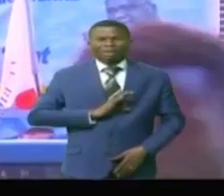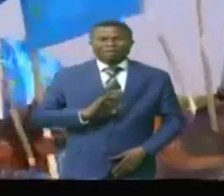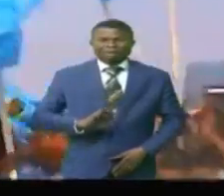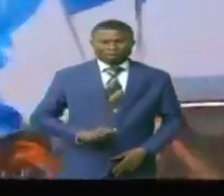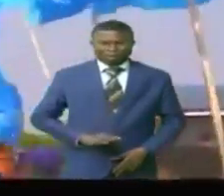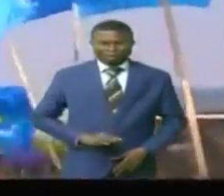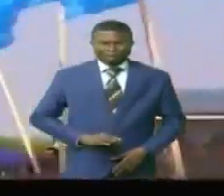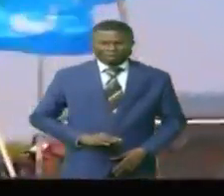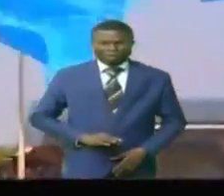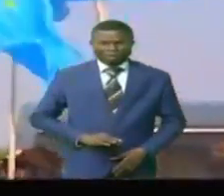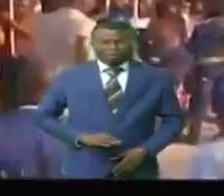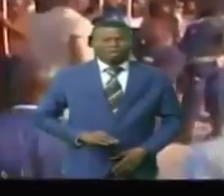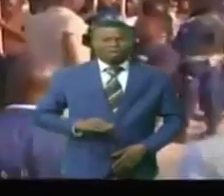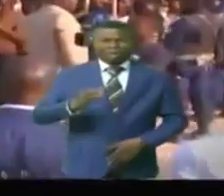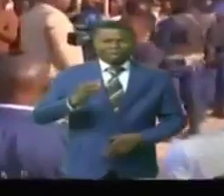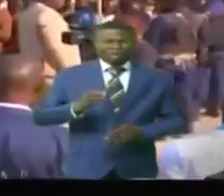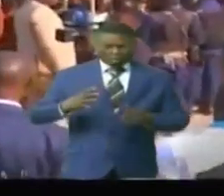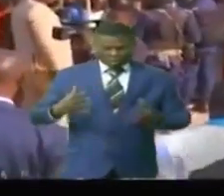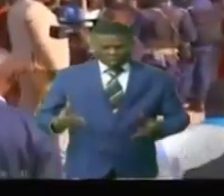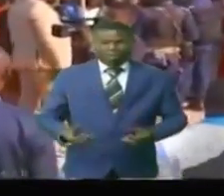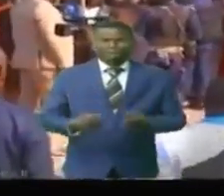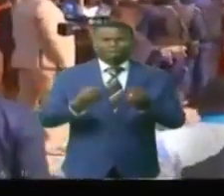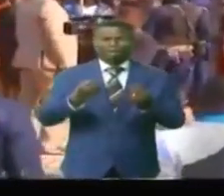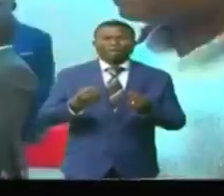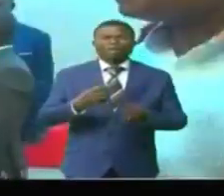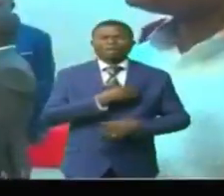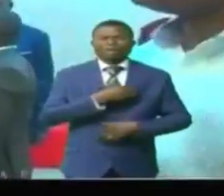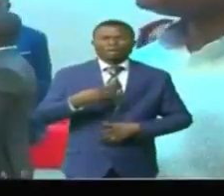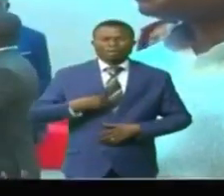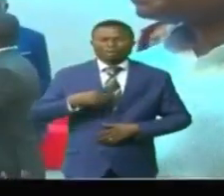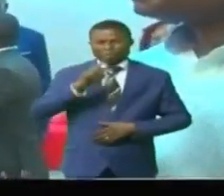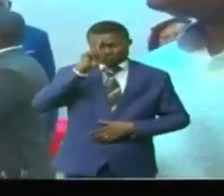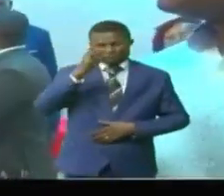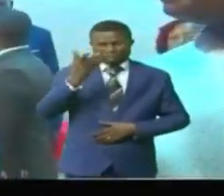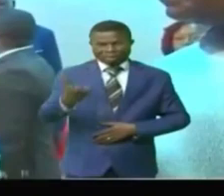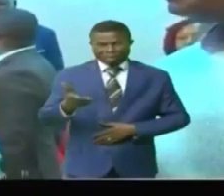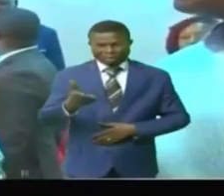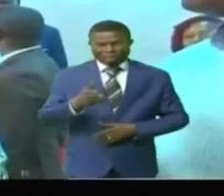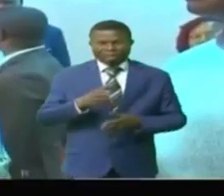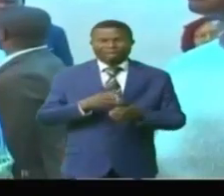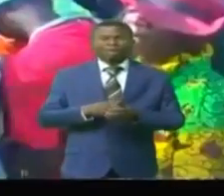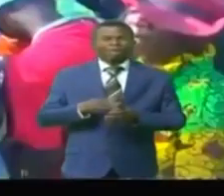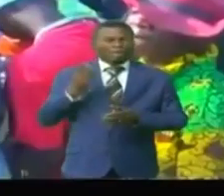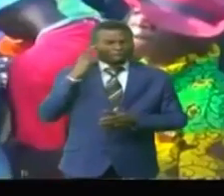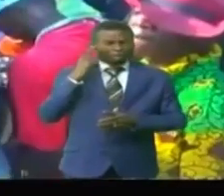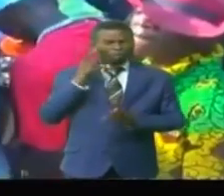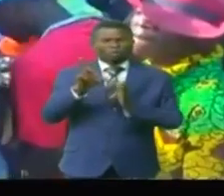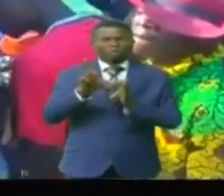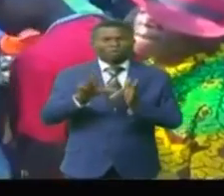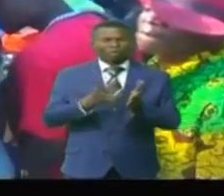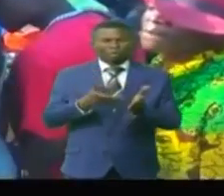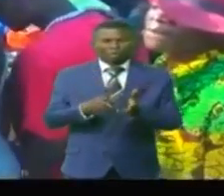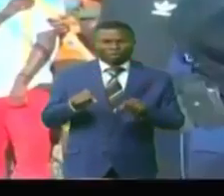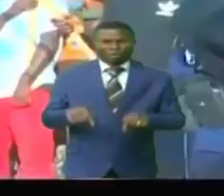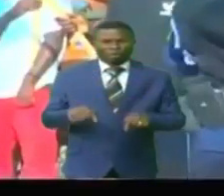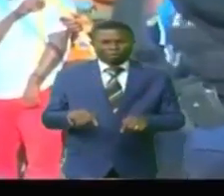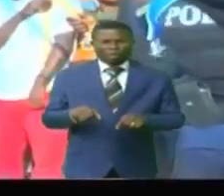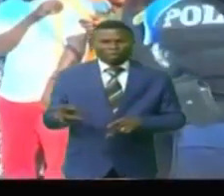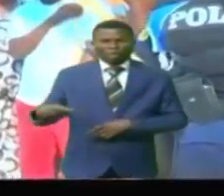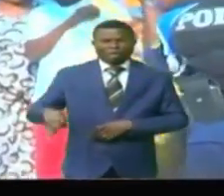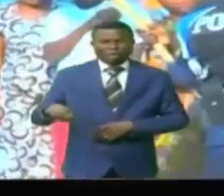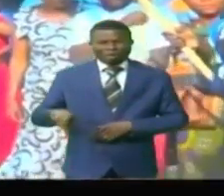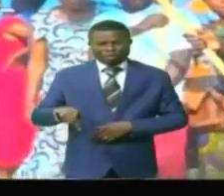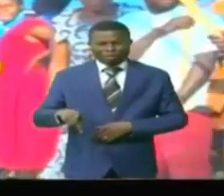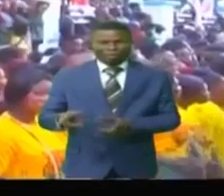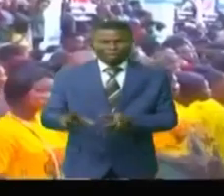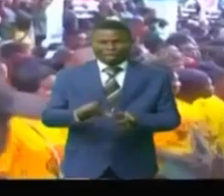pu découvrir dans une femme l'intelligence de suivre ses instructions. Aujourd'hui, la province est en train de